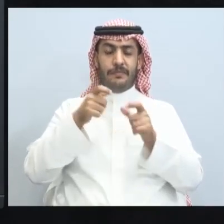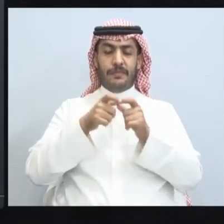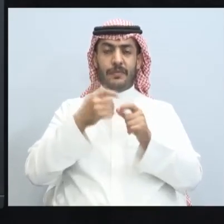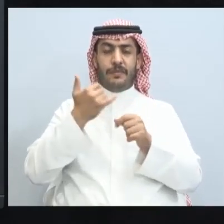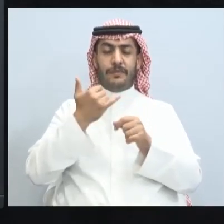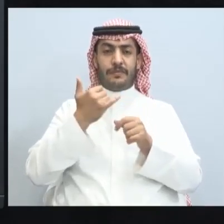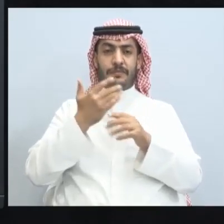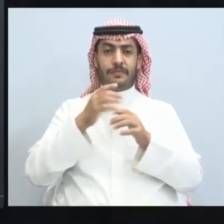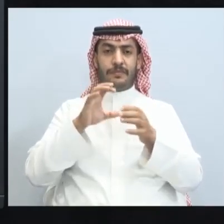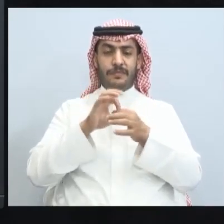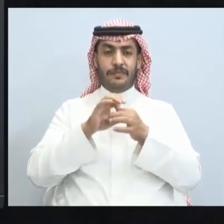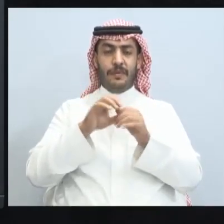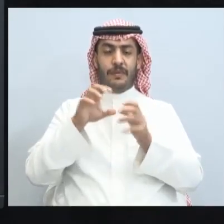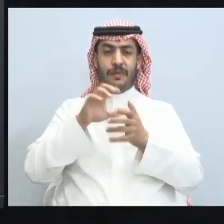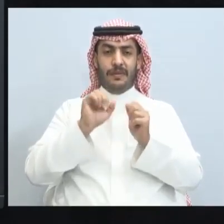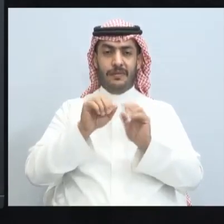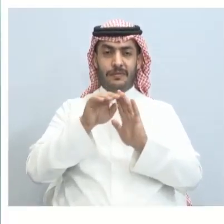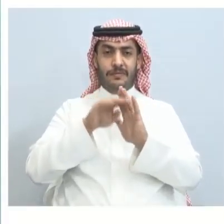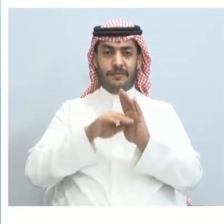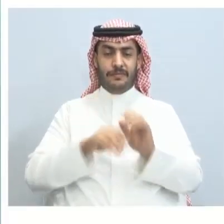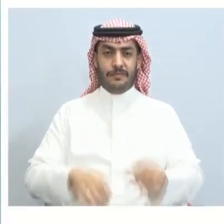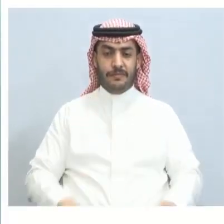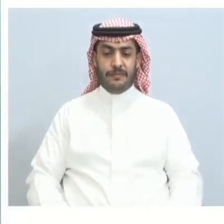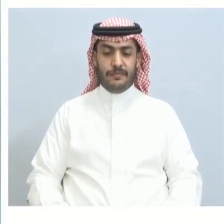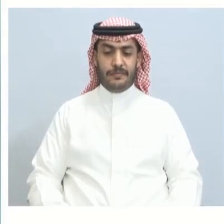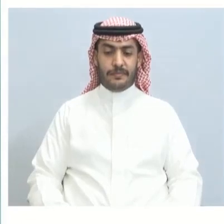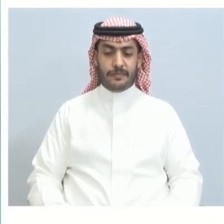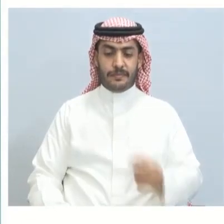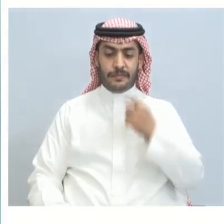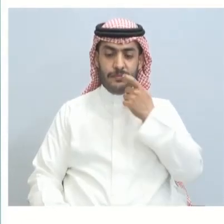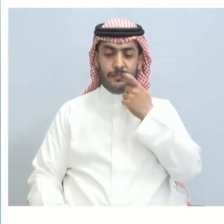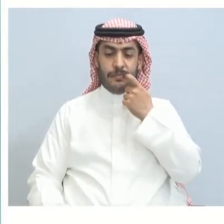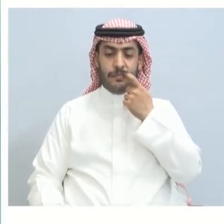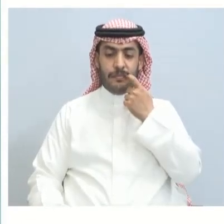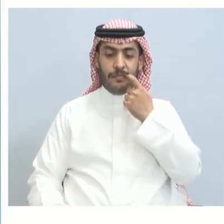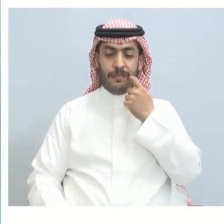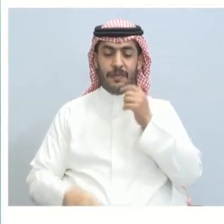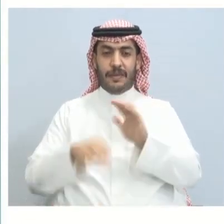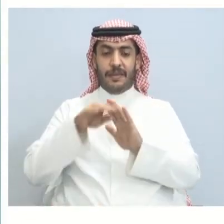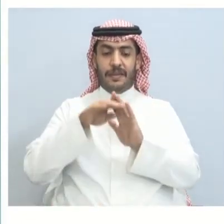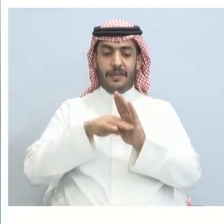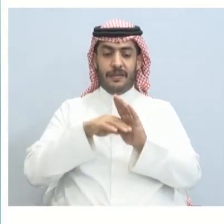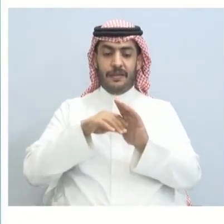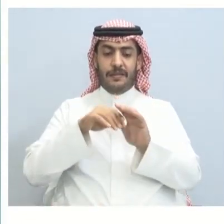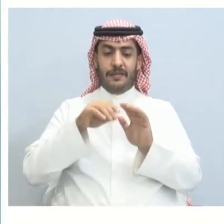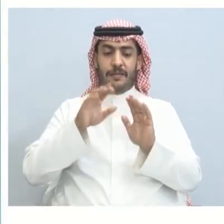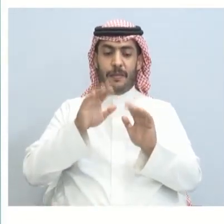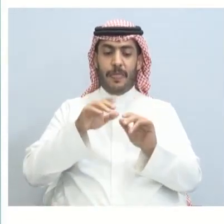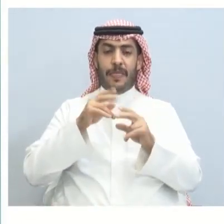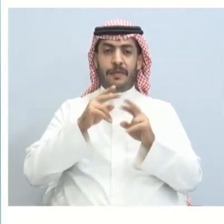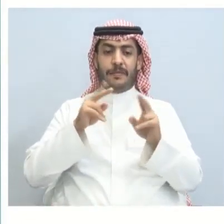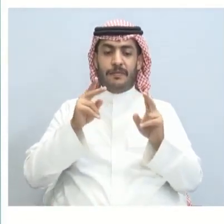طارئ وهذا يتعامل مع المشكلات والمواقف الطارئه ذكرنا مصطلحات خاصه في اجتماع ذكرنا التصويت ذكرنا هنالك التصويت